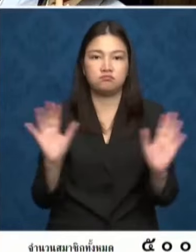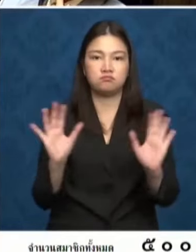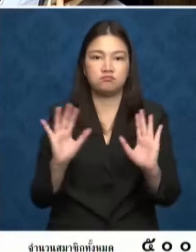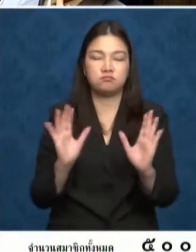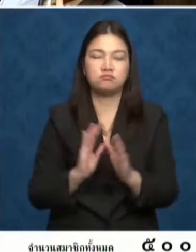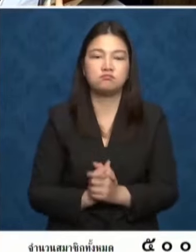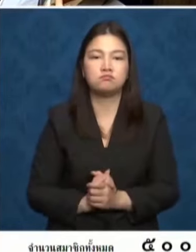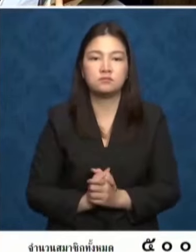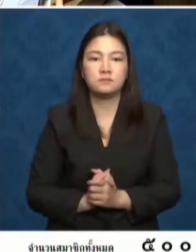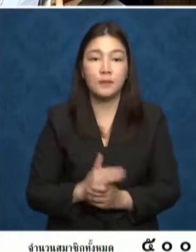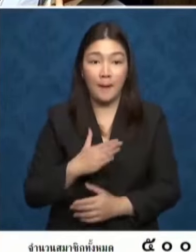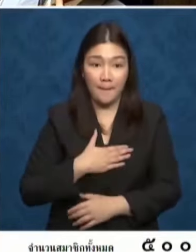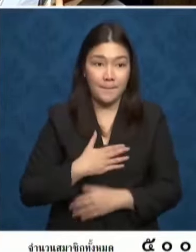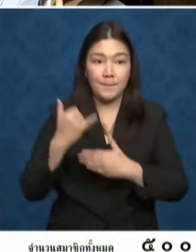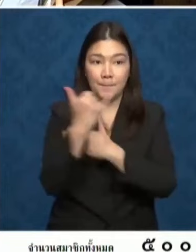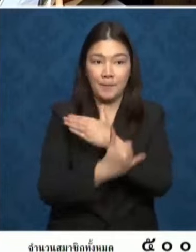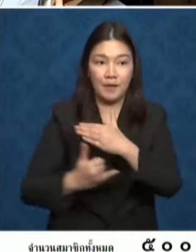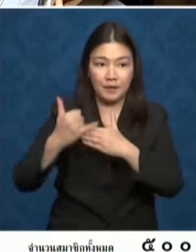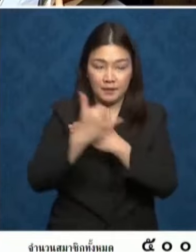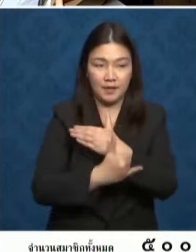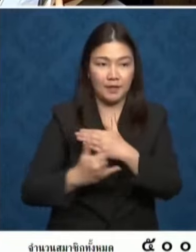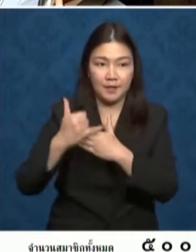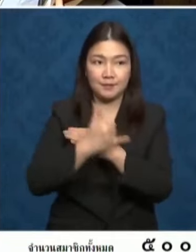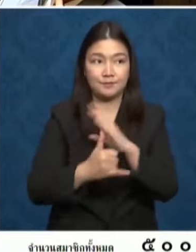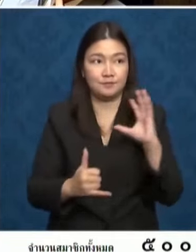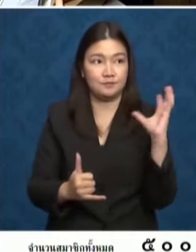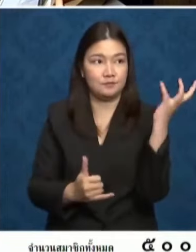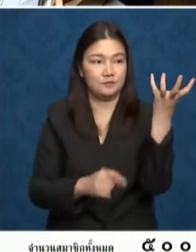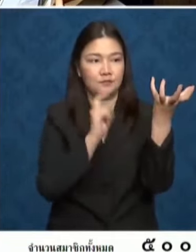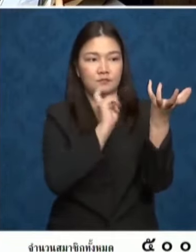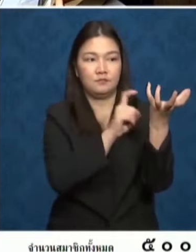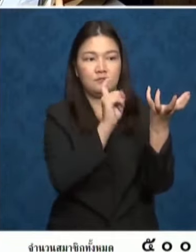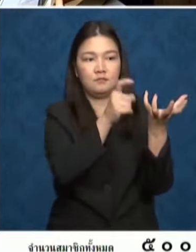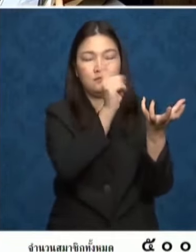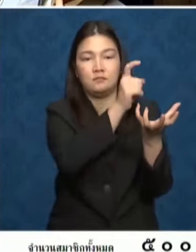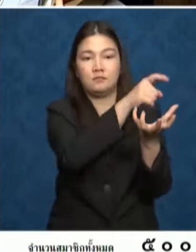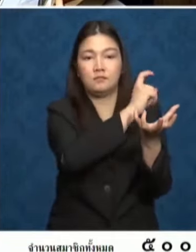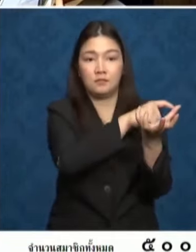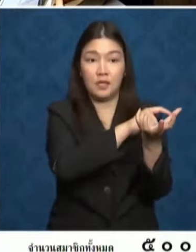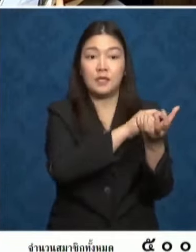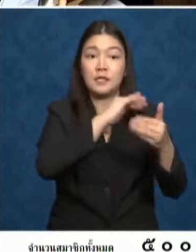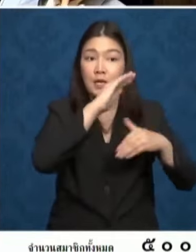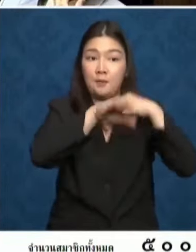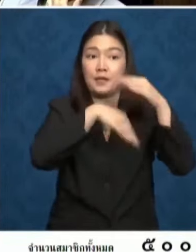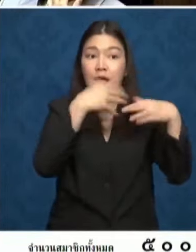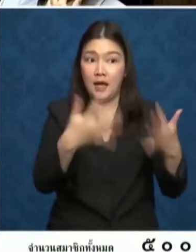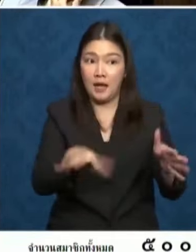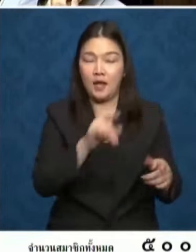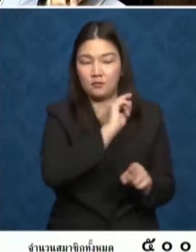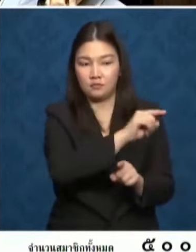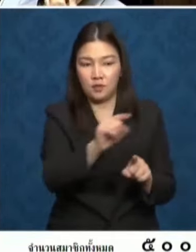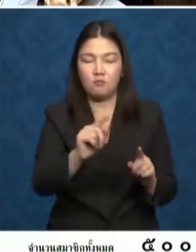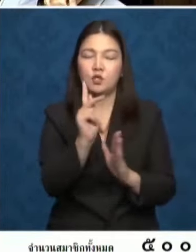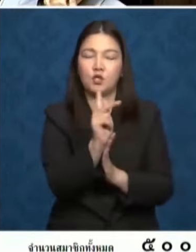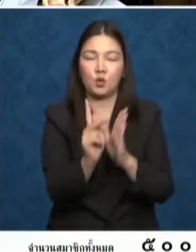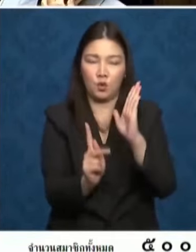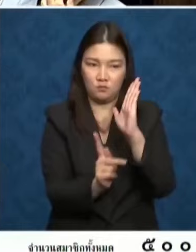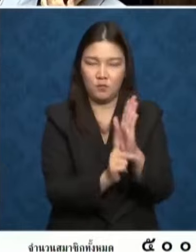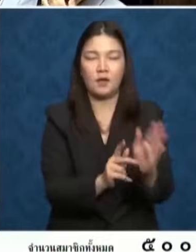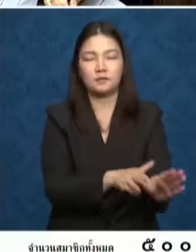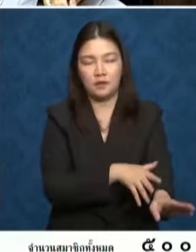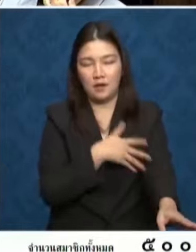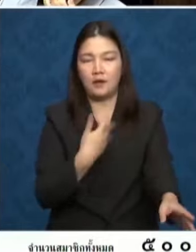ใช่ประเทศต่างๆในสังคมโลกนี้โดยเฉพาะประเทศที่พัฒนาเขาได้มีการออกกฎหมายในลักษณะนี้มานาน